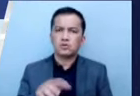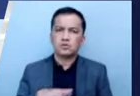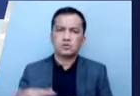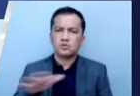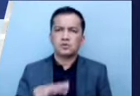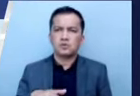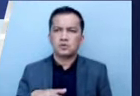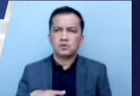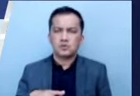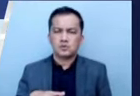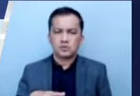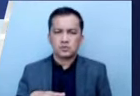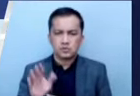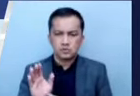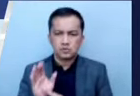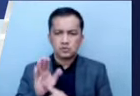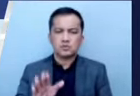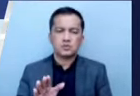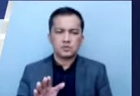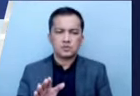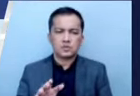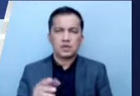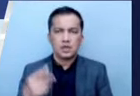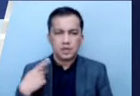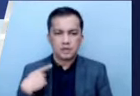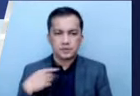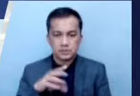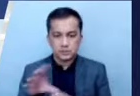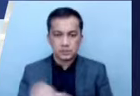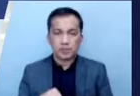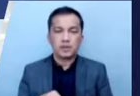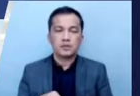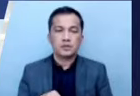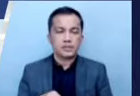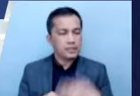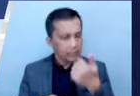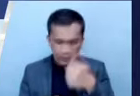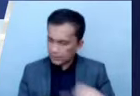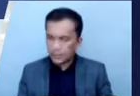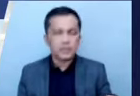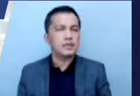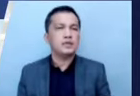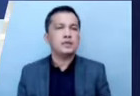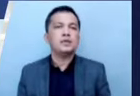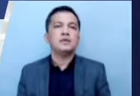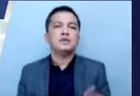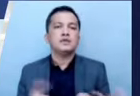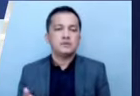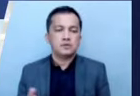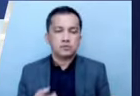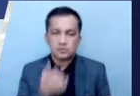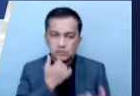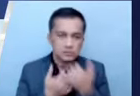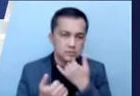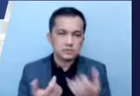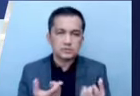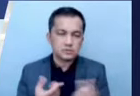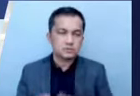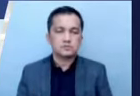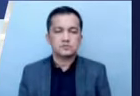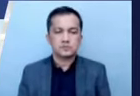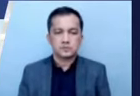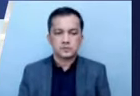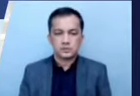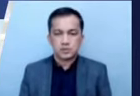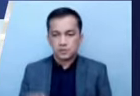been shown to may have been involved in any of these wrongdoings such as... Pinasusuri na ng Pangulo